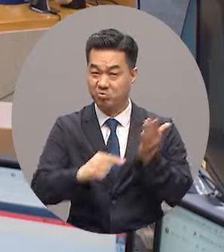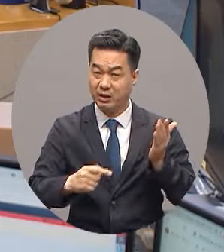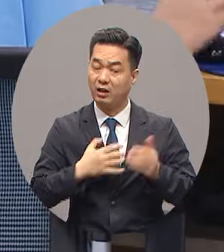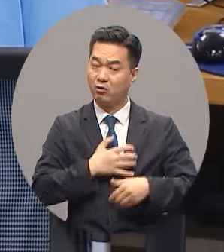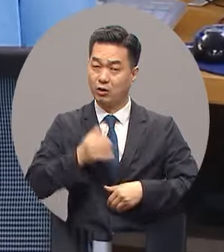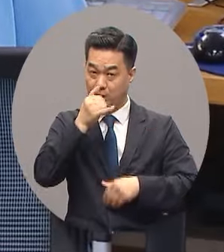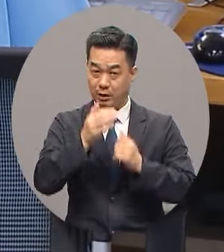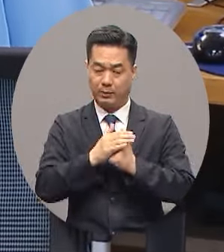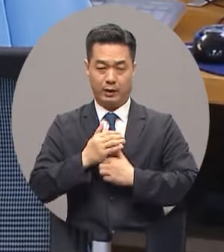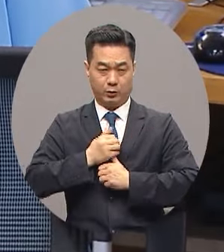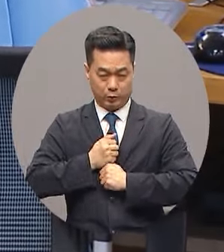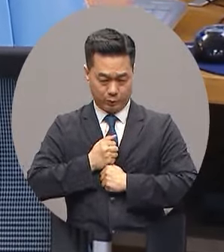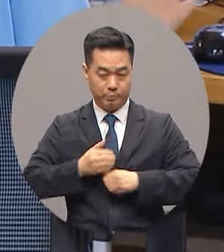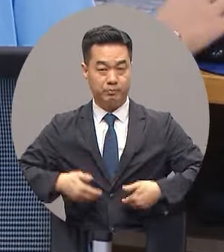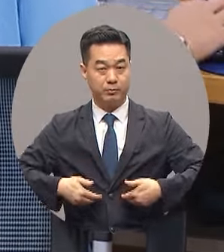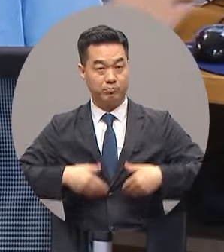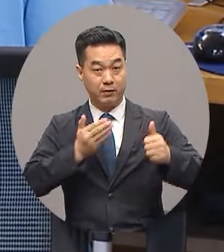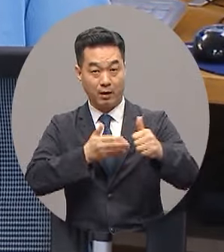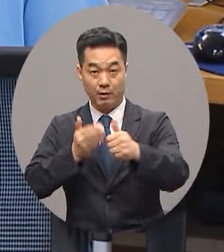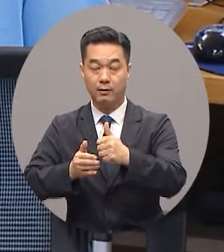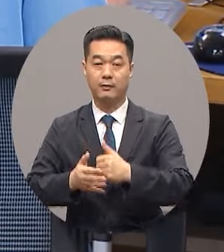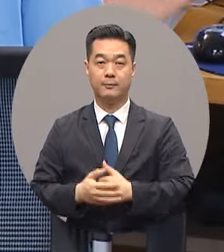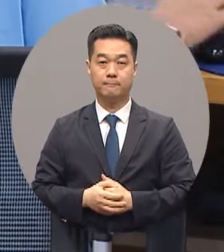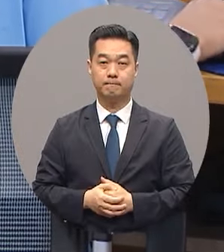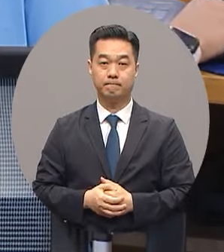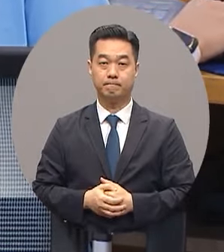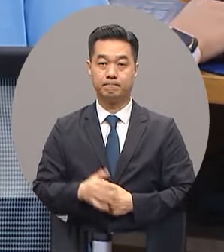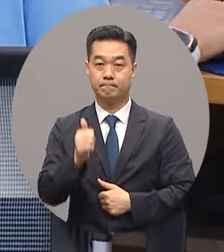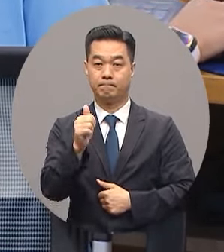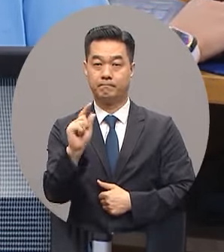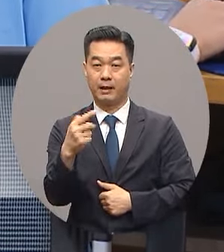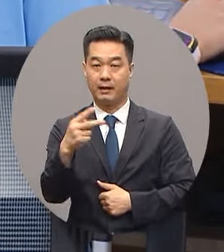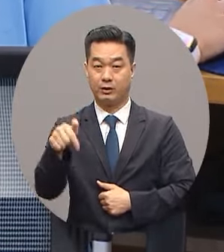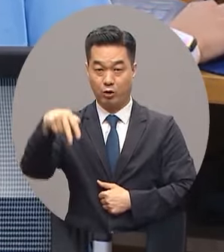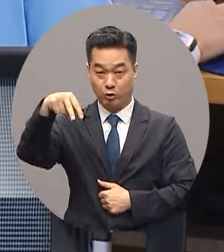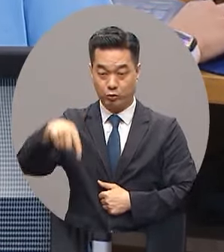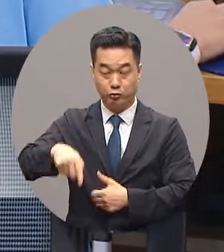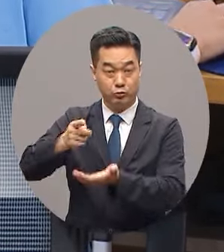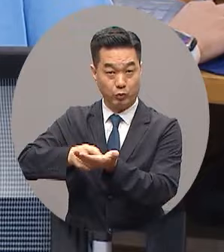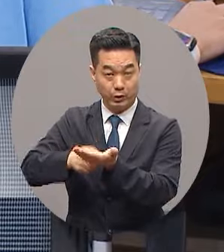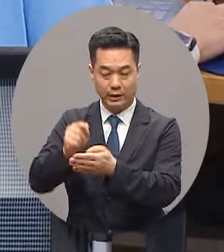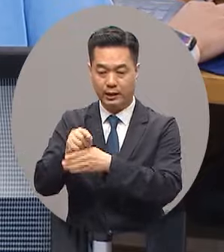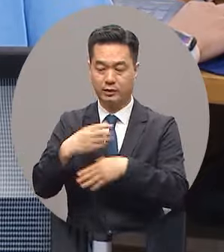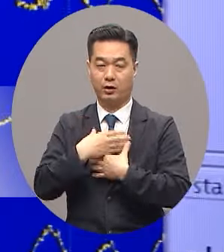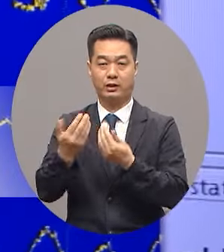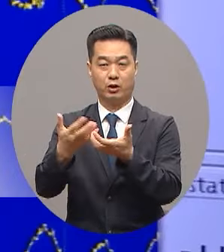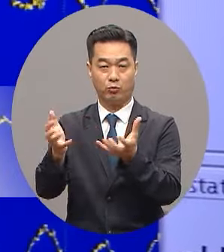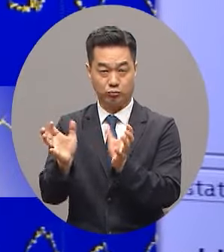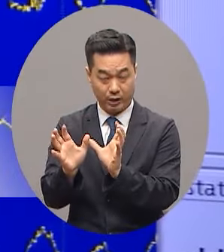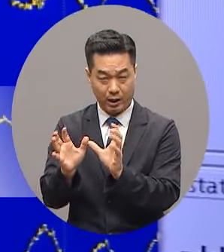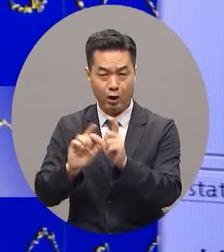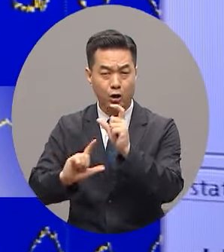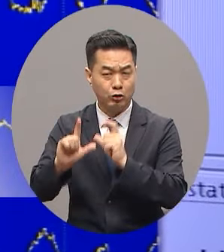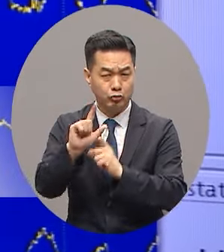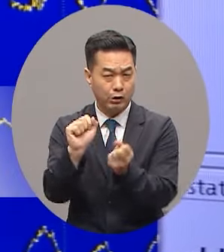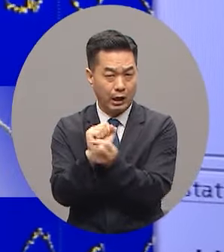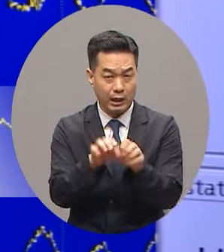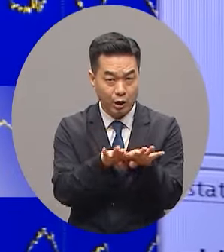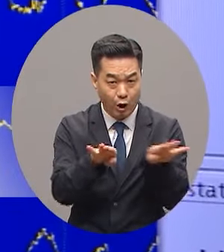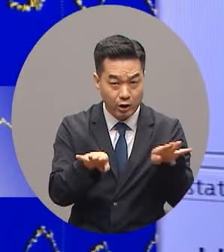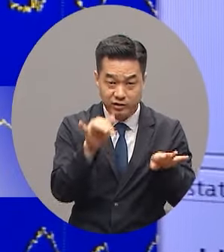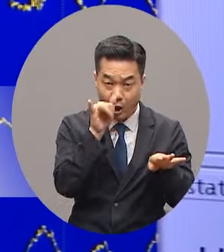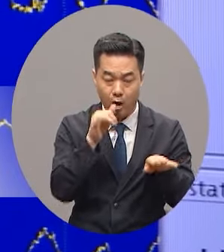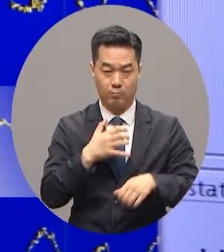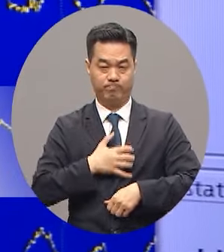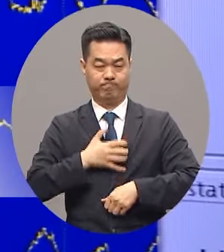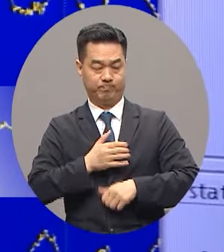있다며 안전에 주의하기 바란다고 밝혔습니다. 한덕수 국무총리도 조금 전 행정안전부에 추가 여진 등에 대비하고 위험